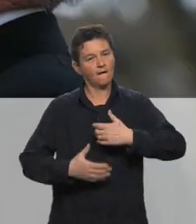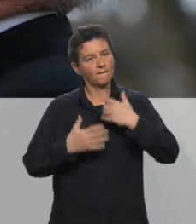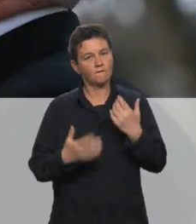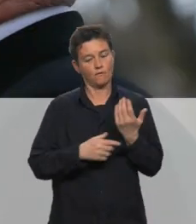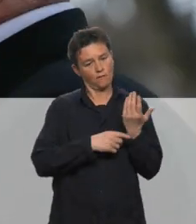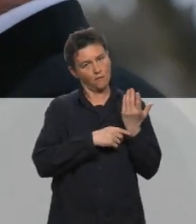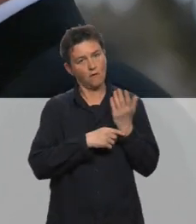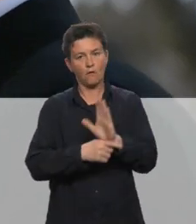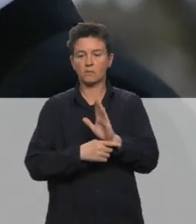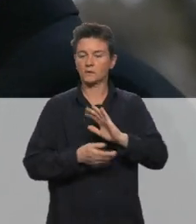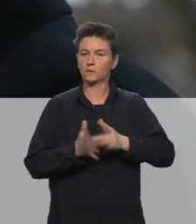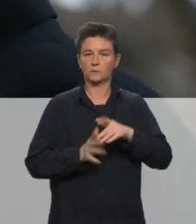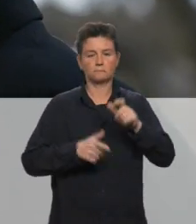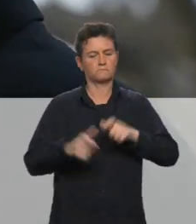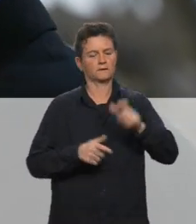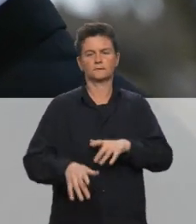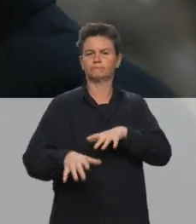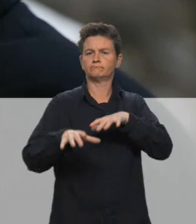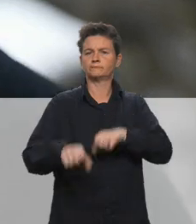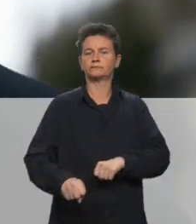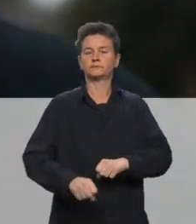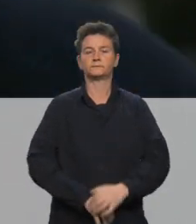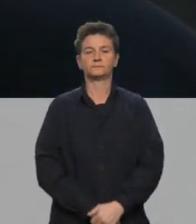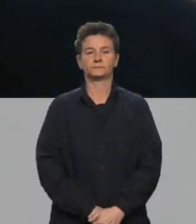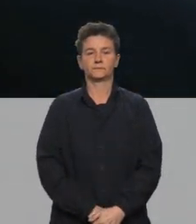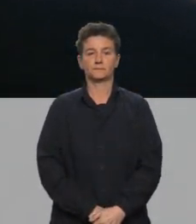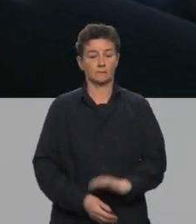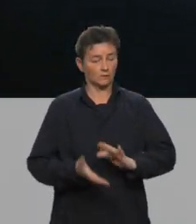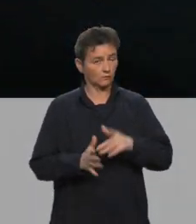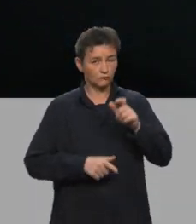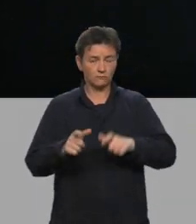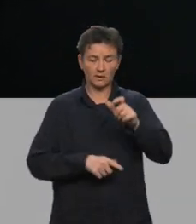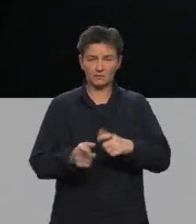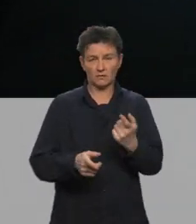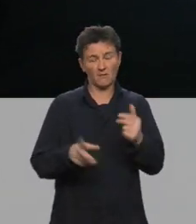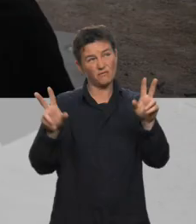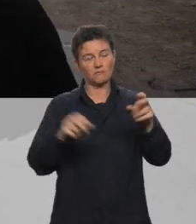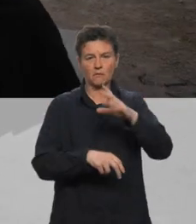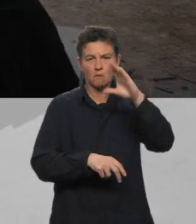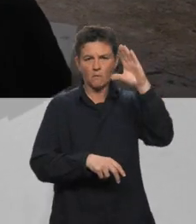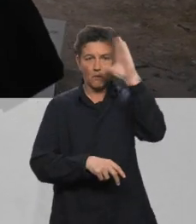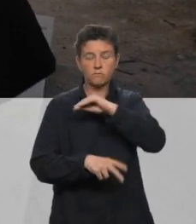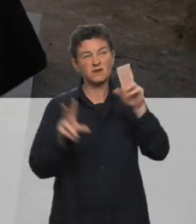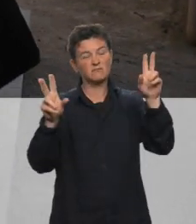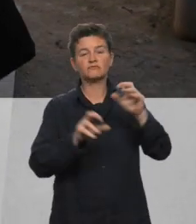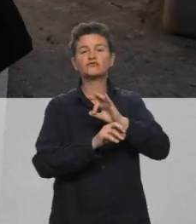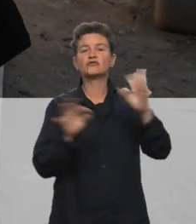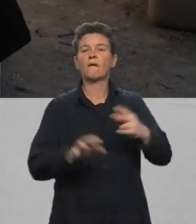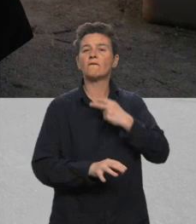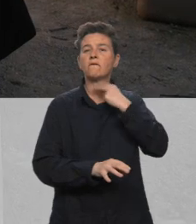la voix de tout ce qui résiste, de tous les oubliés, des sans-voix.